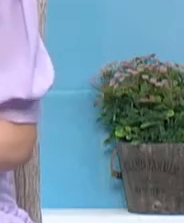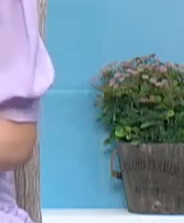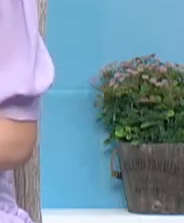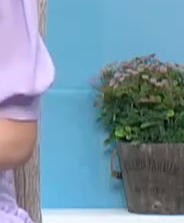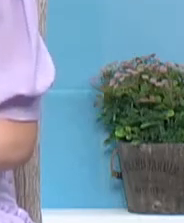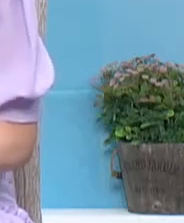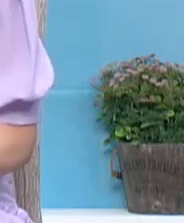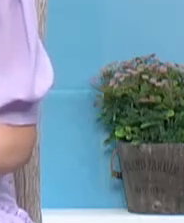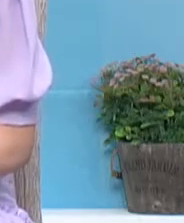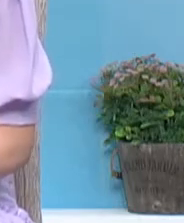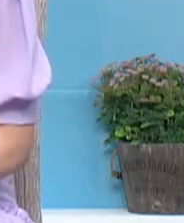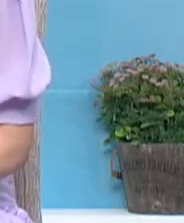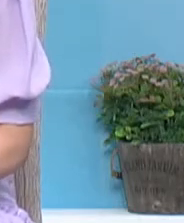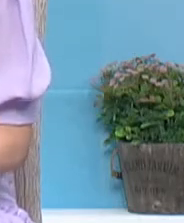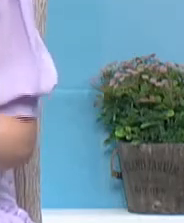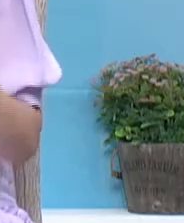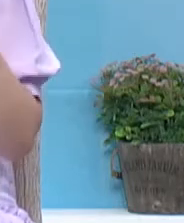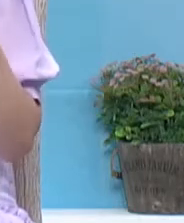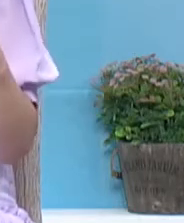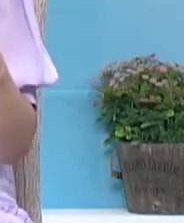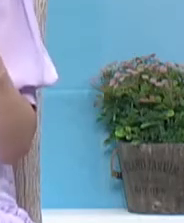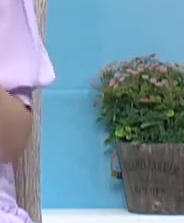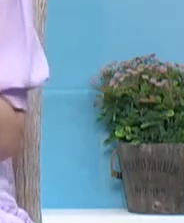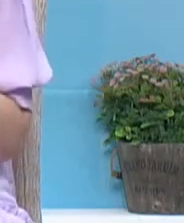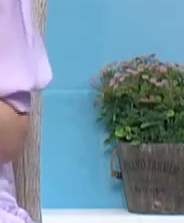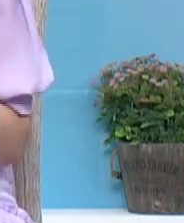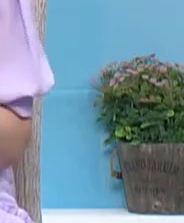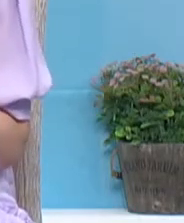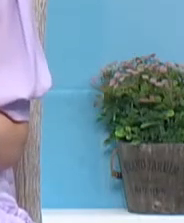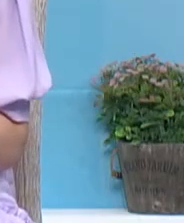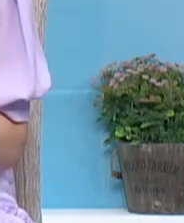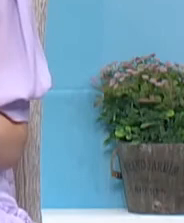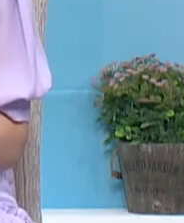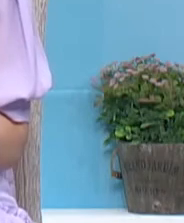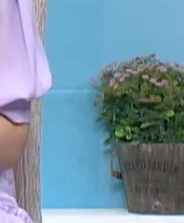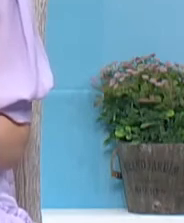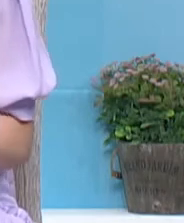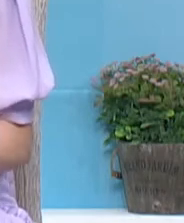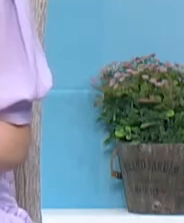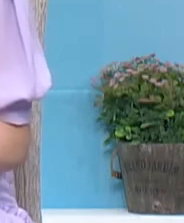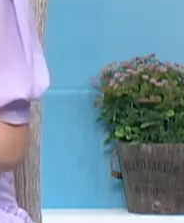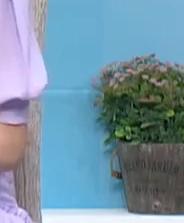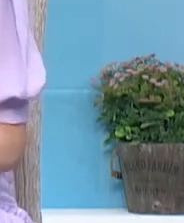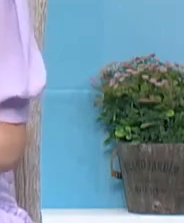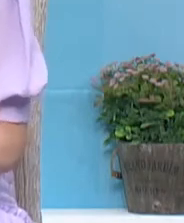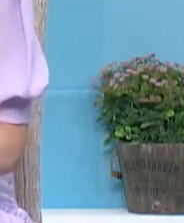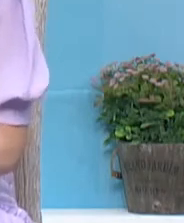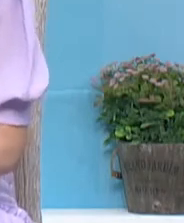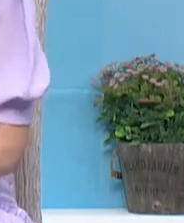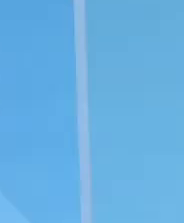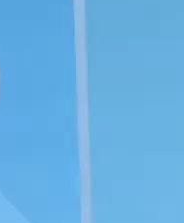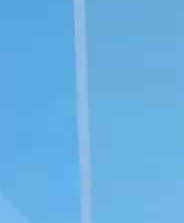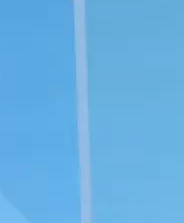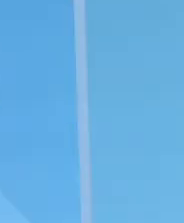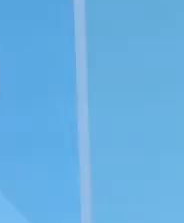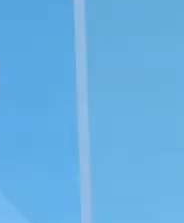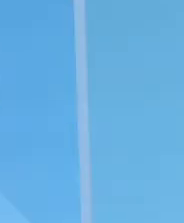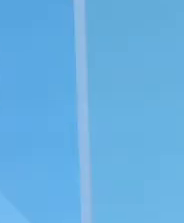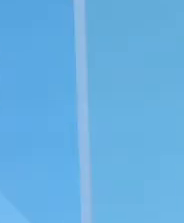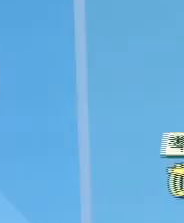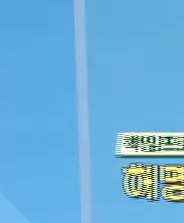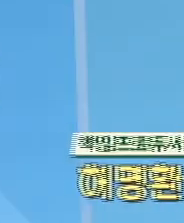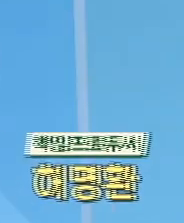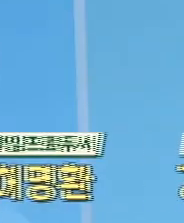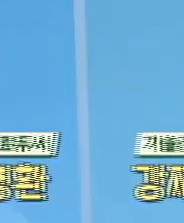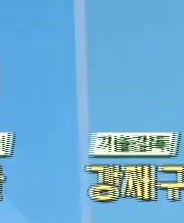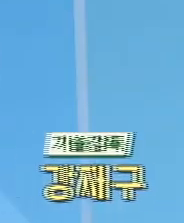텐데 걱정하지 마십시오. 저희 CTS는 시스템이 있습니다. 네. 아까 목사님하고 분장실에서 이렇게 이제 이런저런